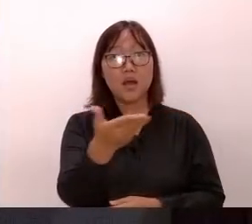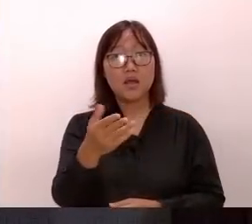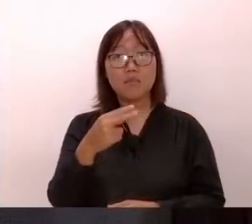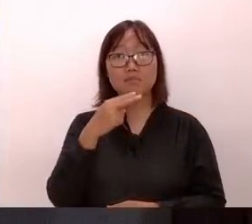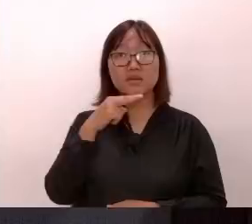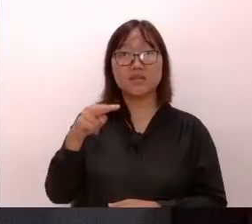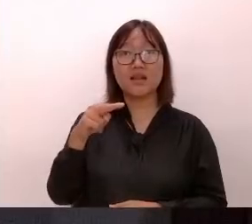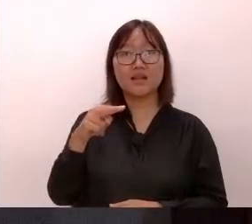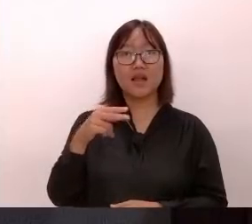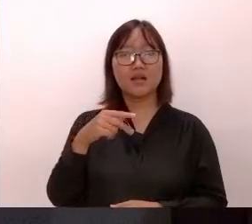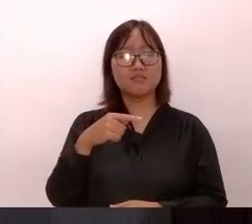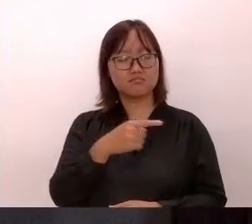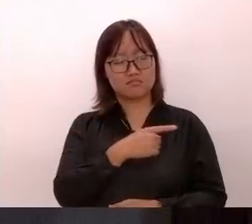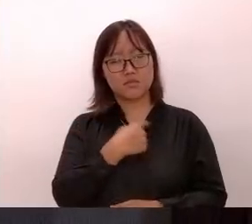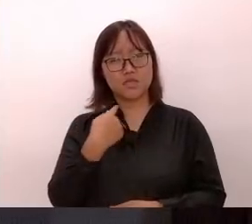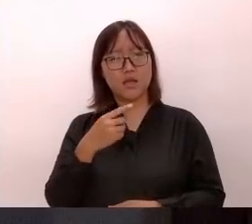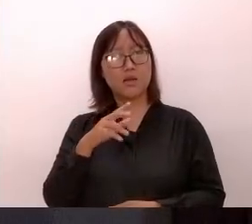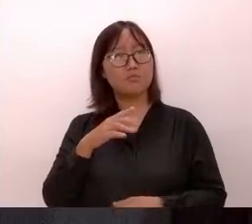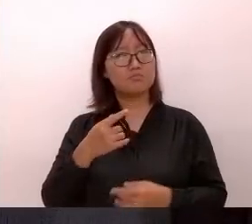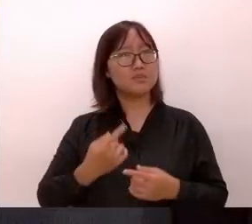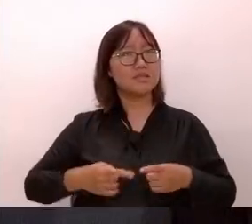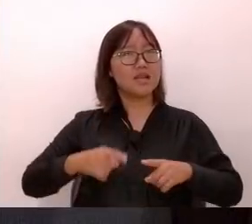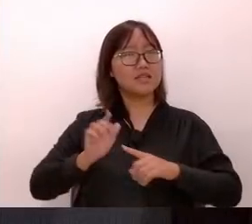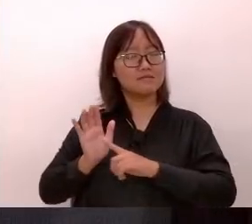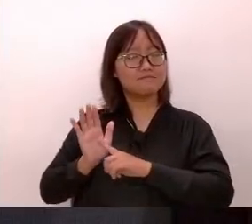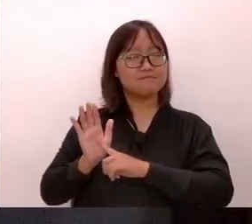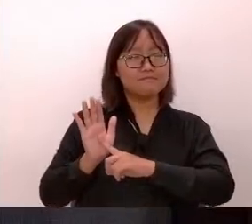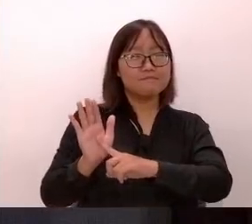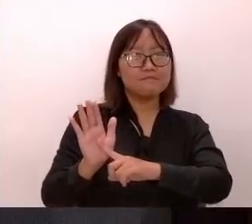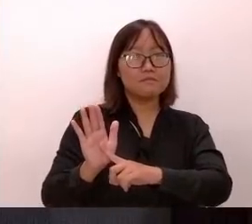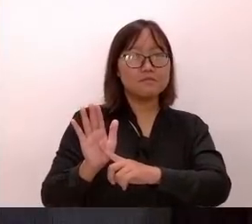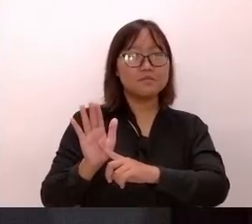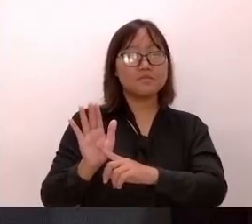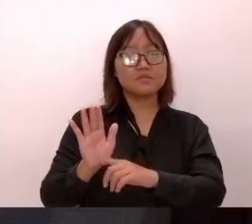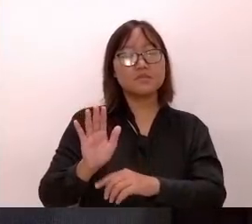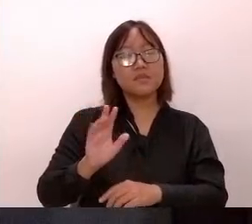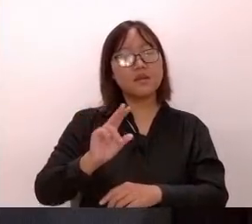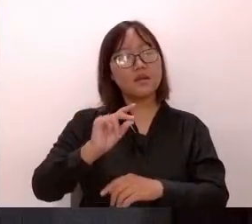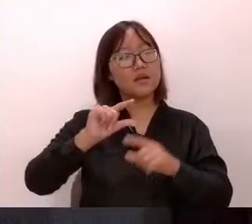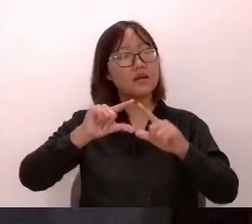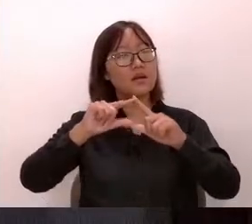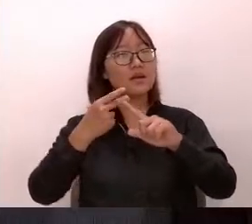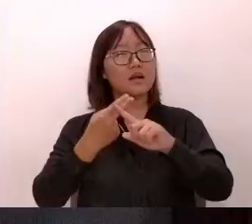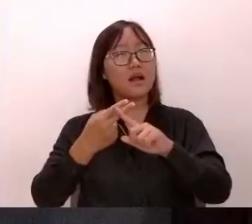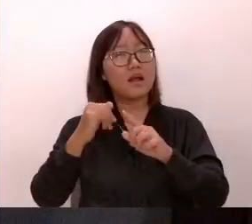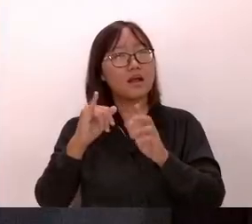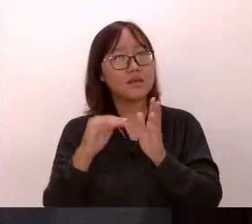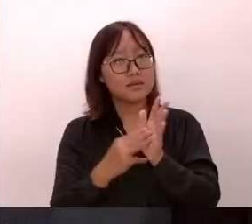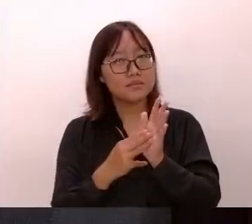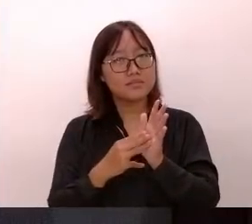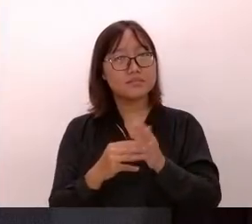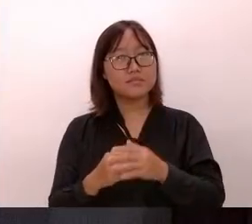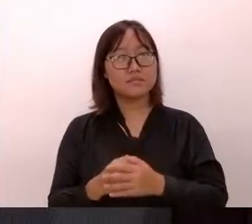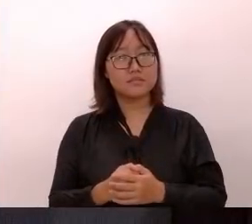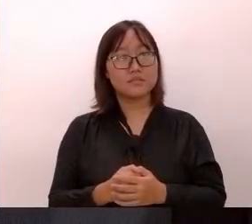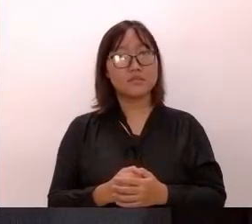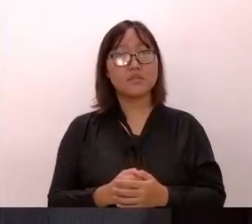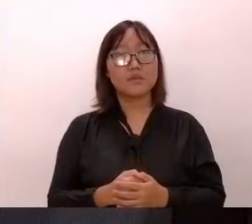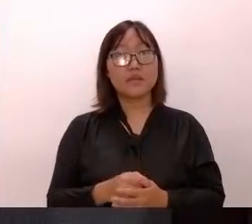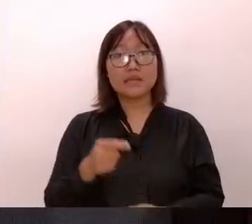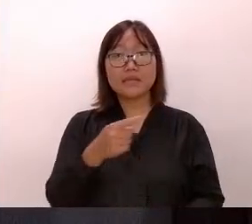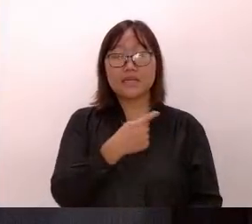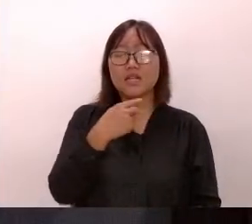maka Yohanes mengatakan Ia yang percaya kepada Yesus ia bahwa ia adalah putra Allah